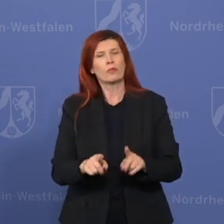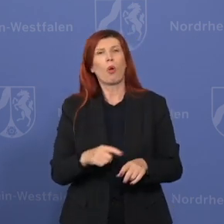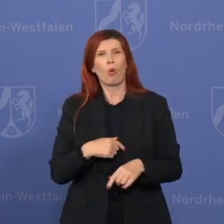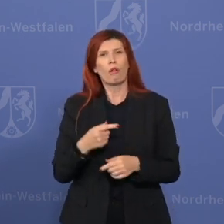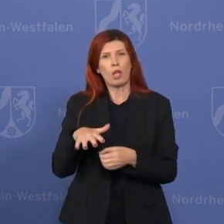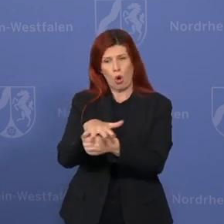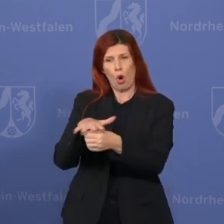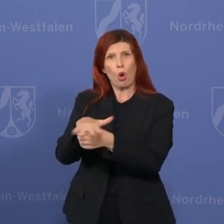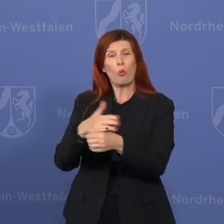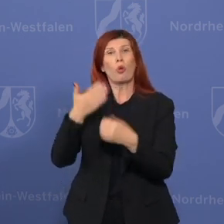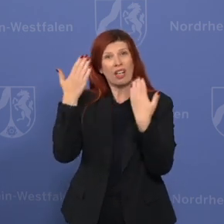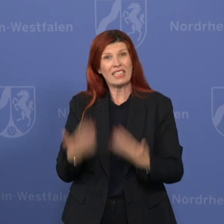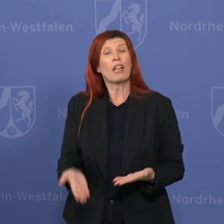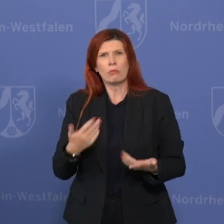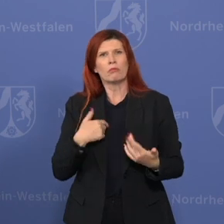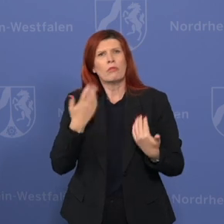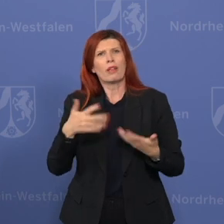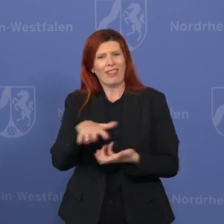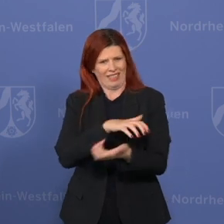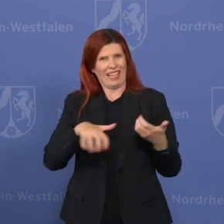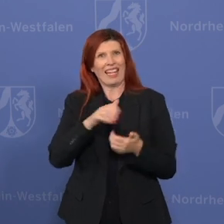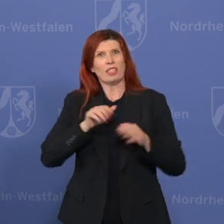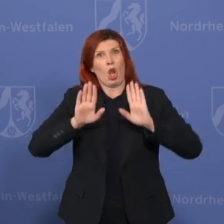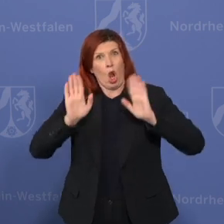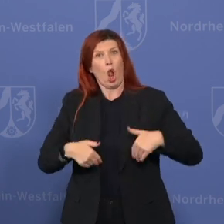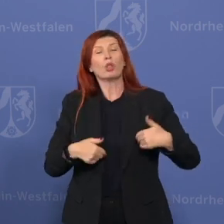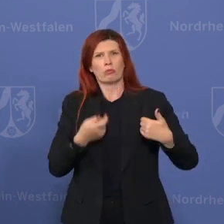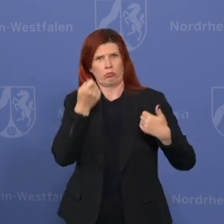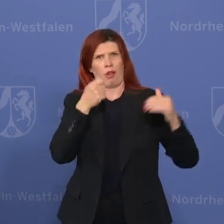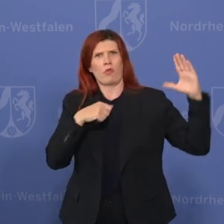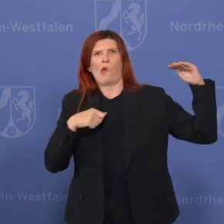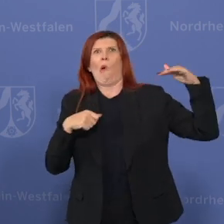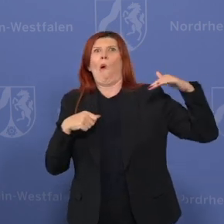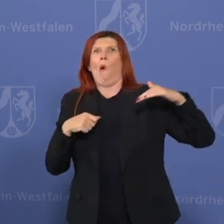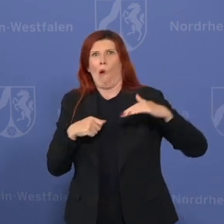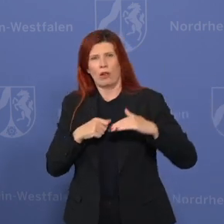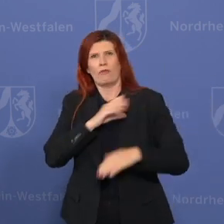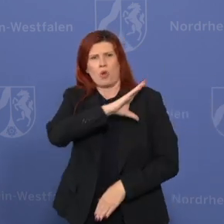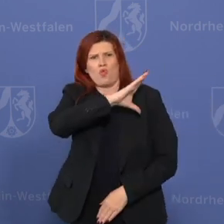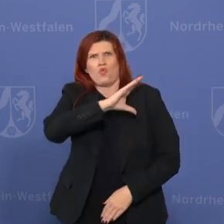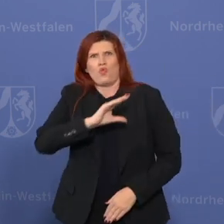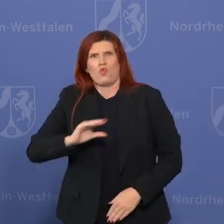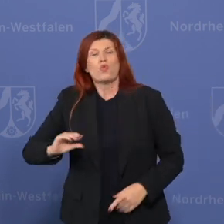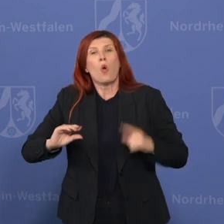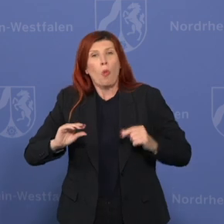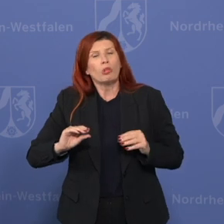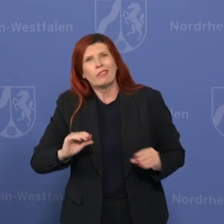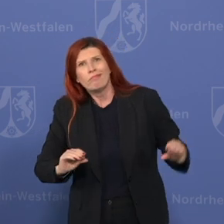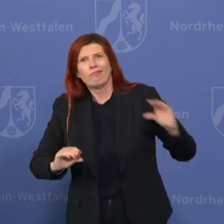der Kommunen, die durch die Krise jetzt leidet, gezielt auch unterstützt werden kann. Also